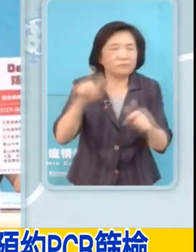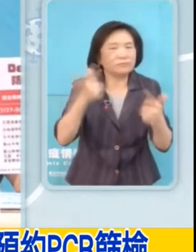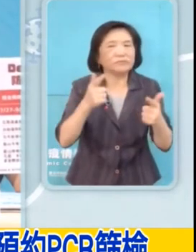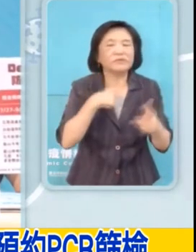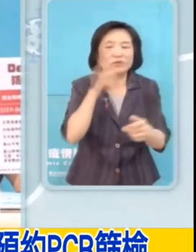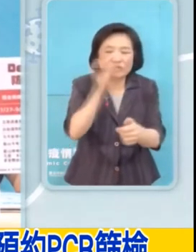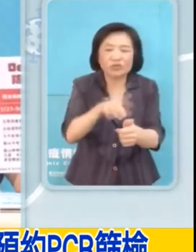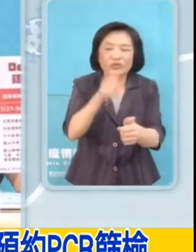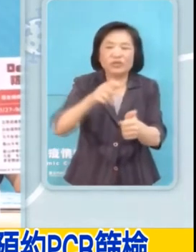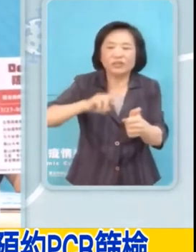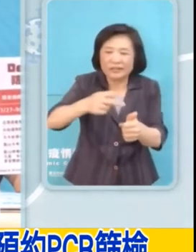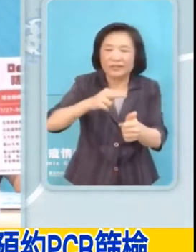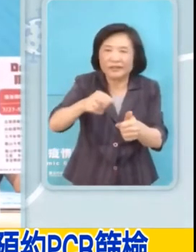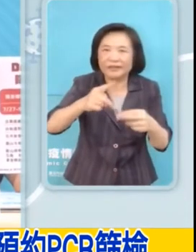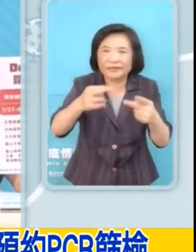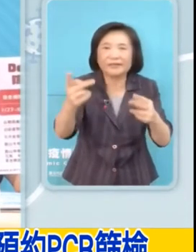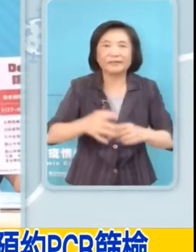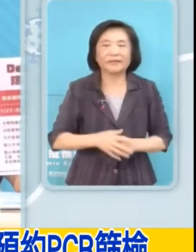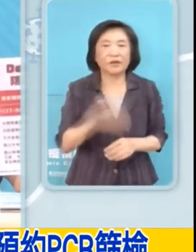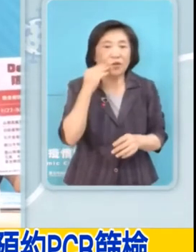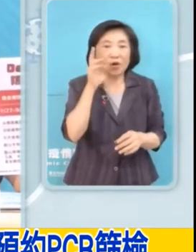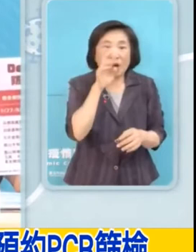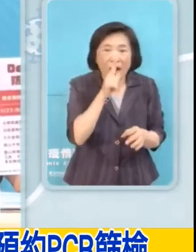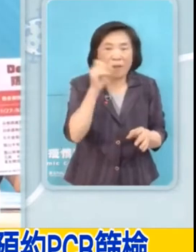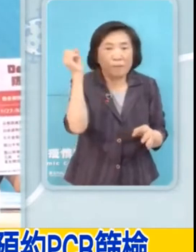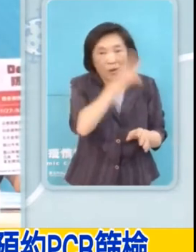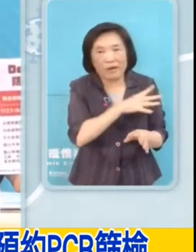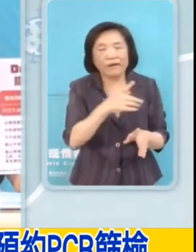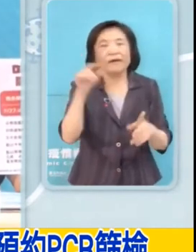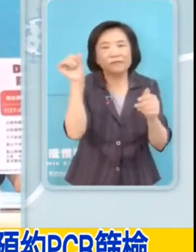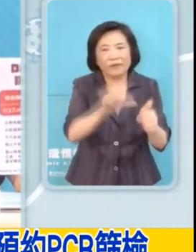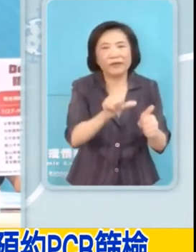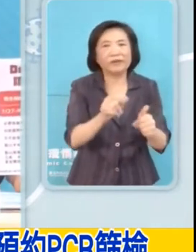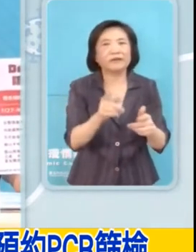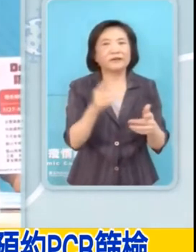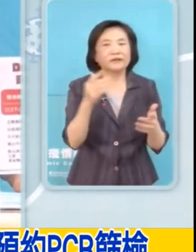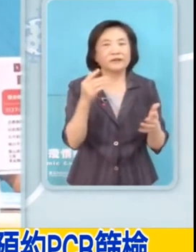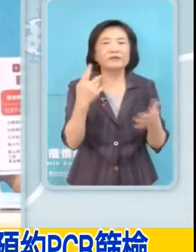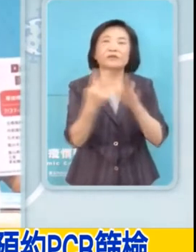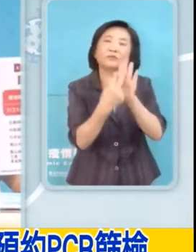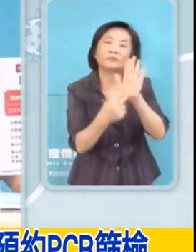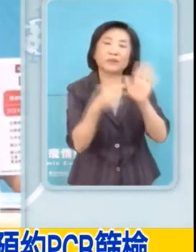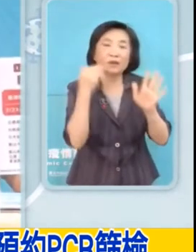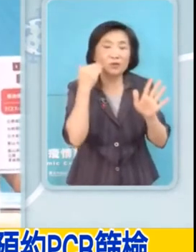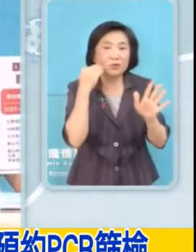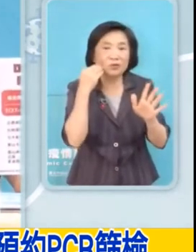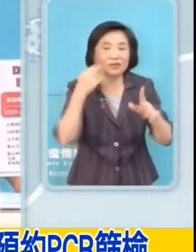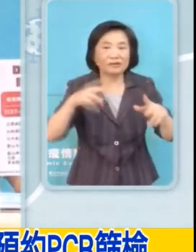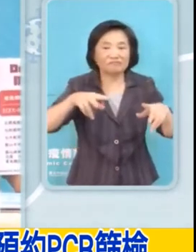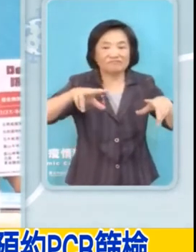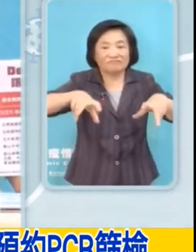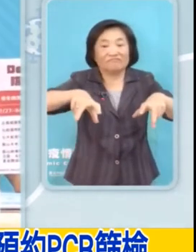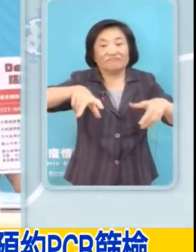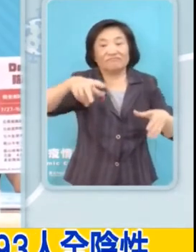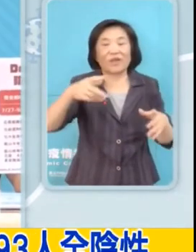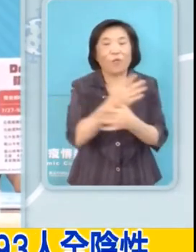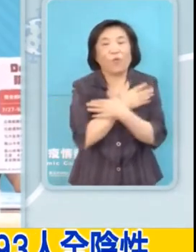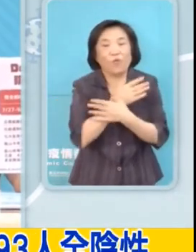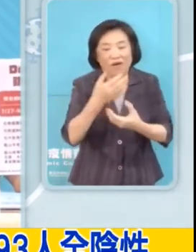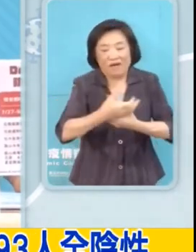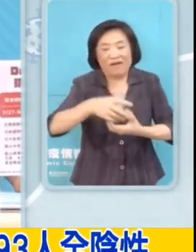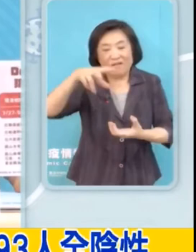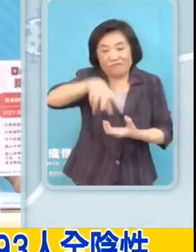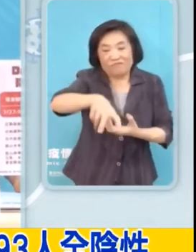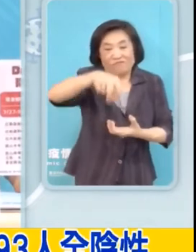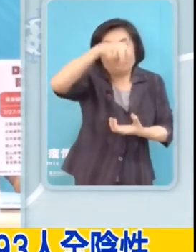干什么，但是比较明显错误的你知道哦，我们还是有罚款。比方说的哦，夹娃娃的那个店，你知道哦，